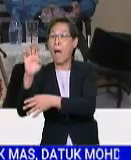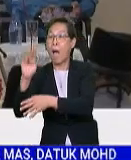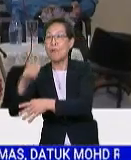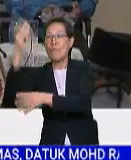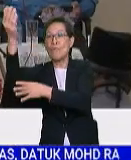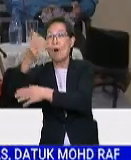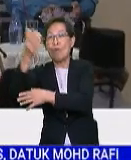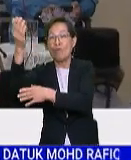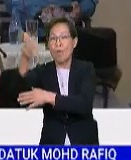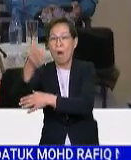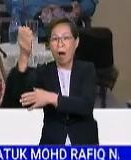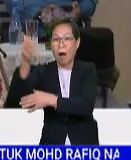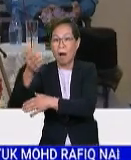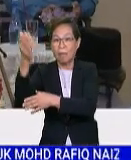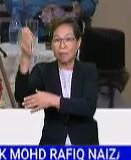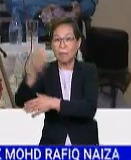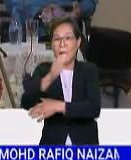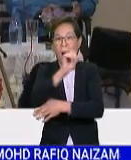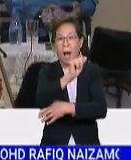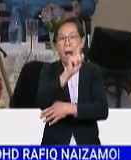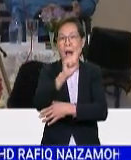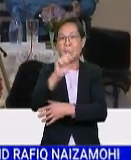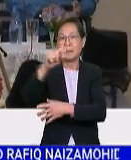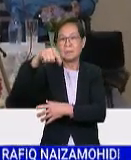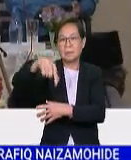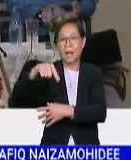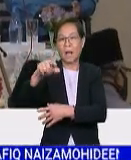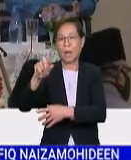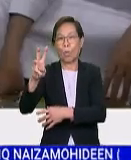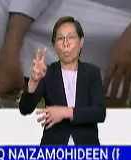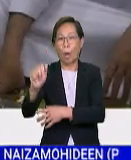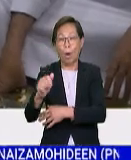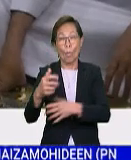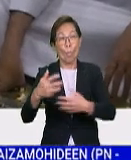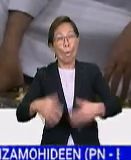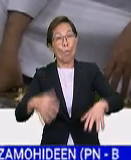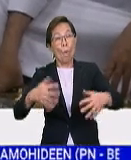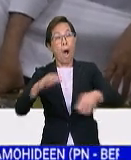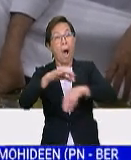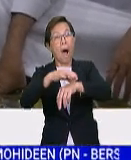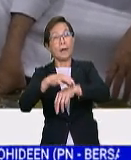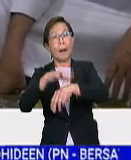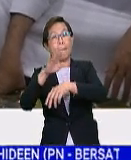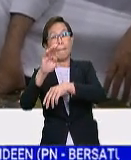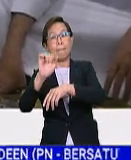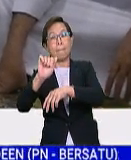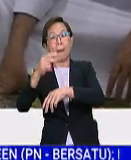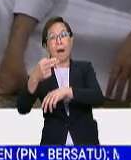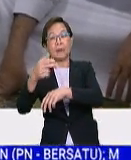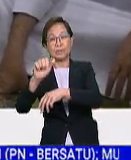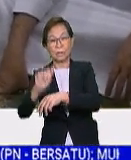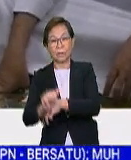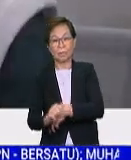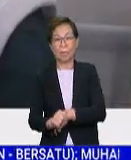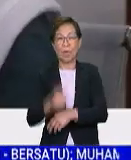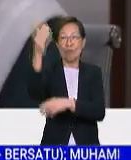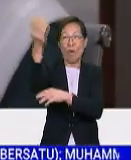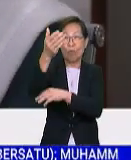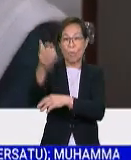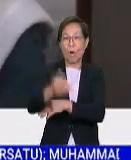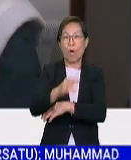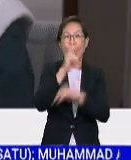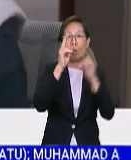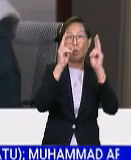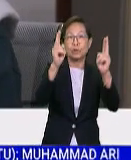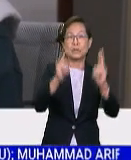forum anjung ataqwa bertajuk dahsyatnya alam bars forum dihostkan penolong pengarah yadim Zon Sabah Ustaz